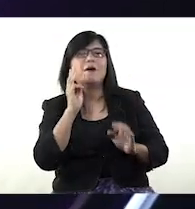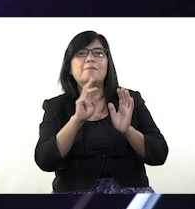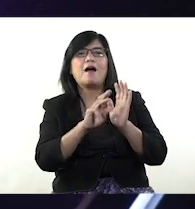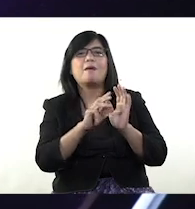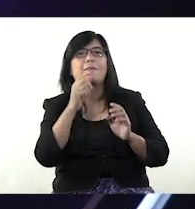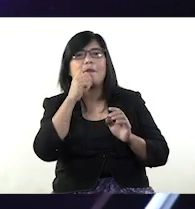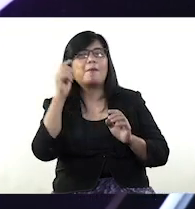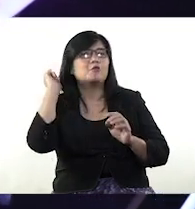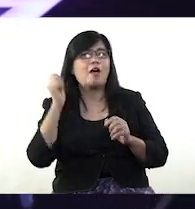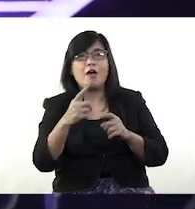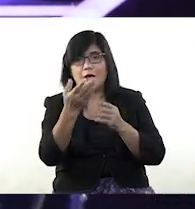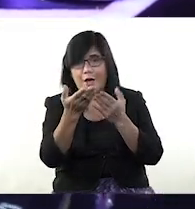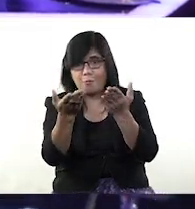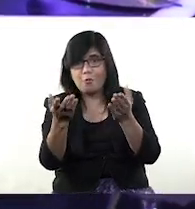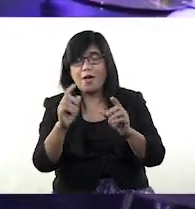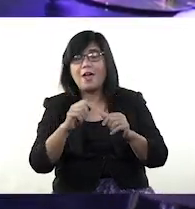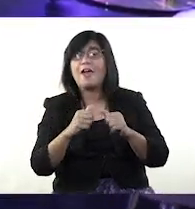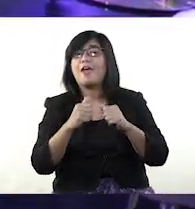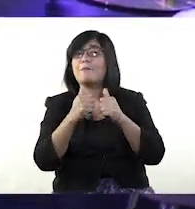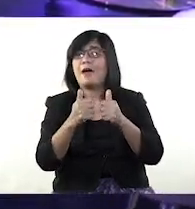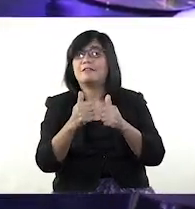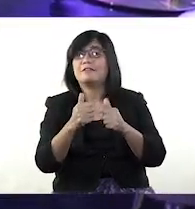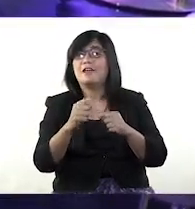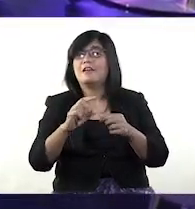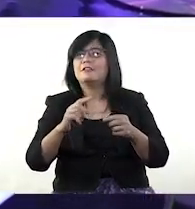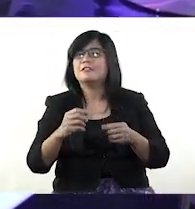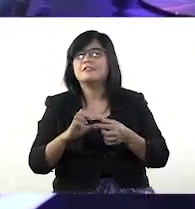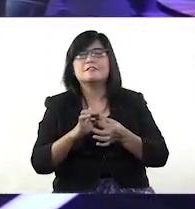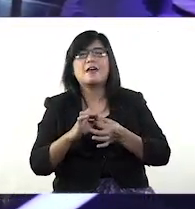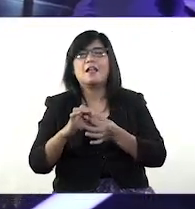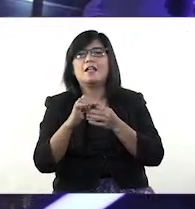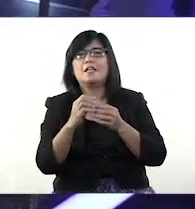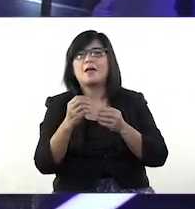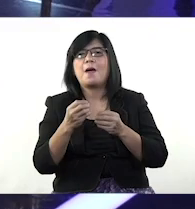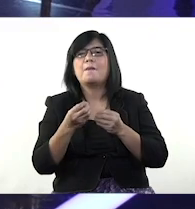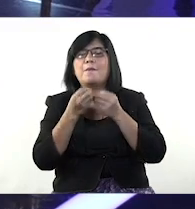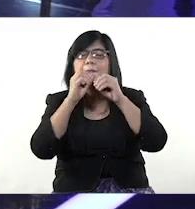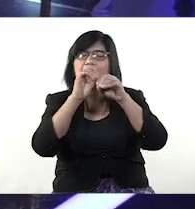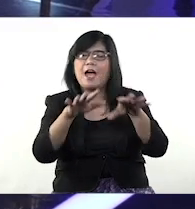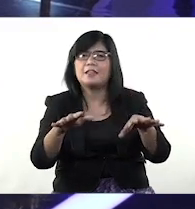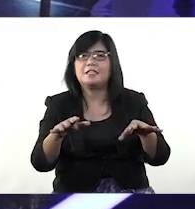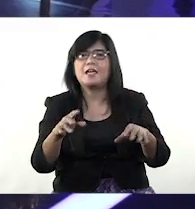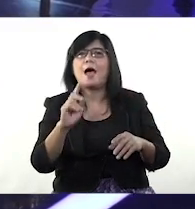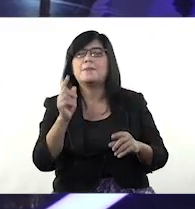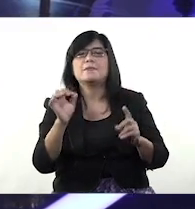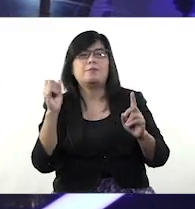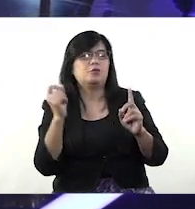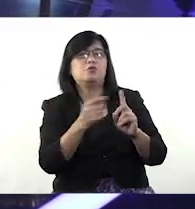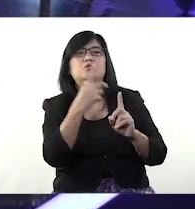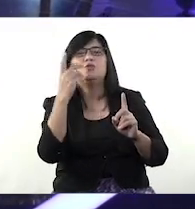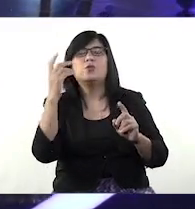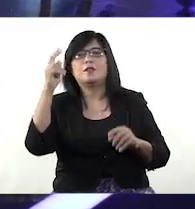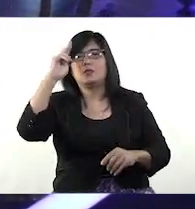kita saling bless paling memberkati selesai cara karr tujuan tua spago menyala seperti